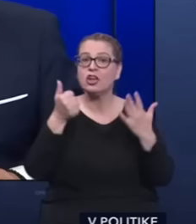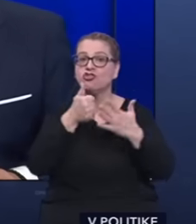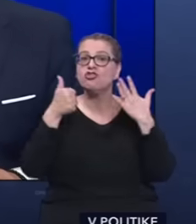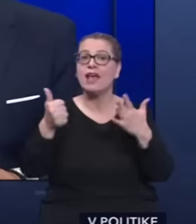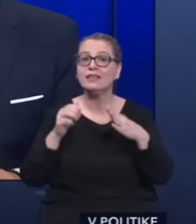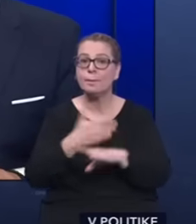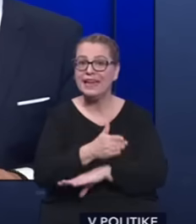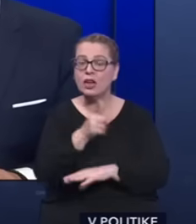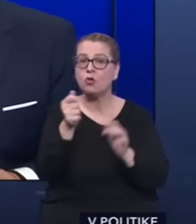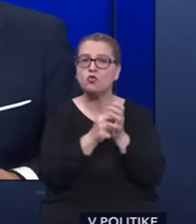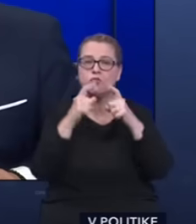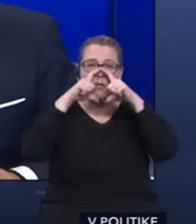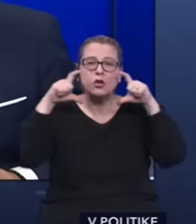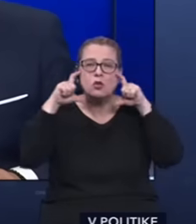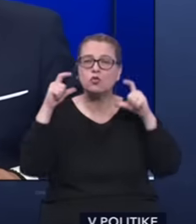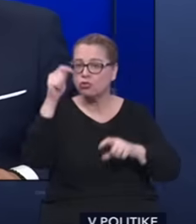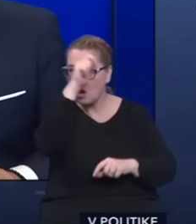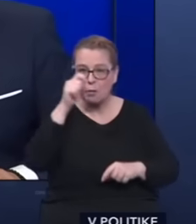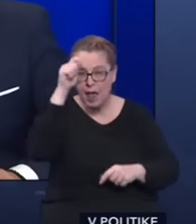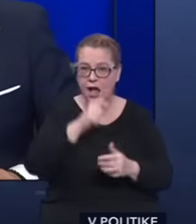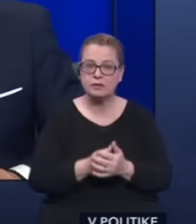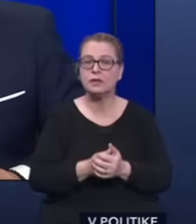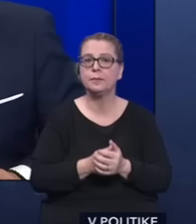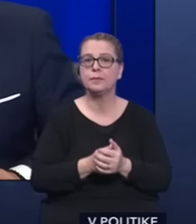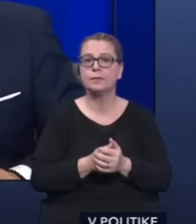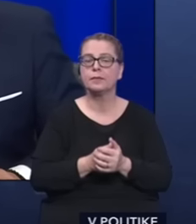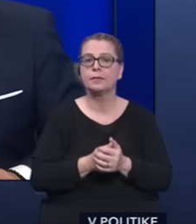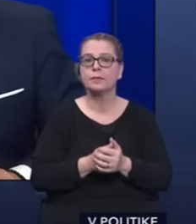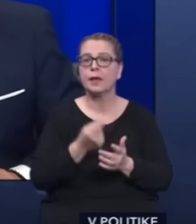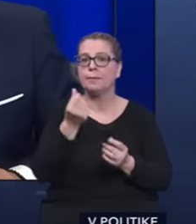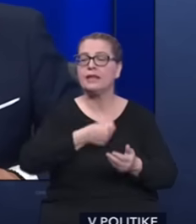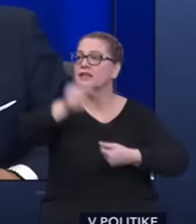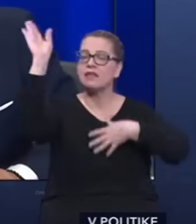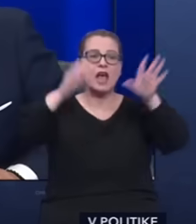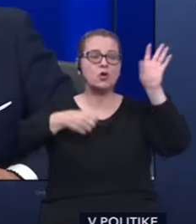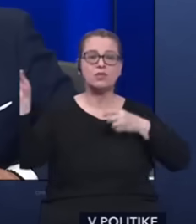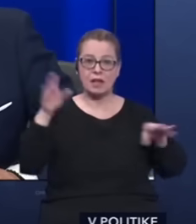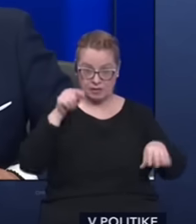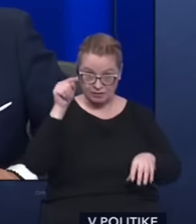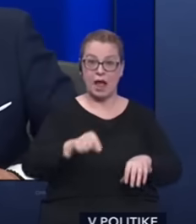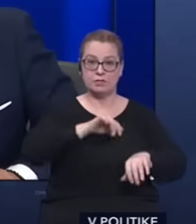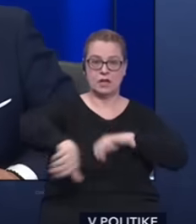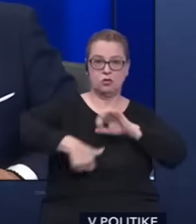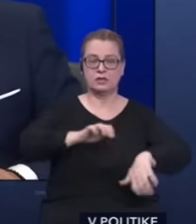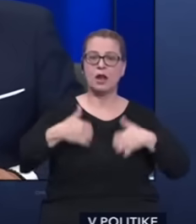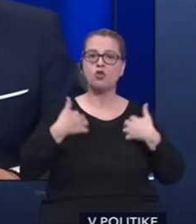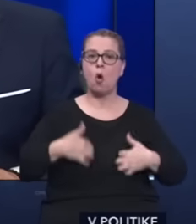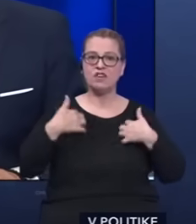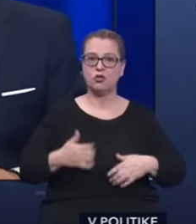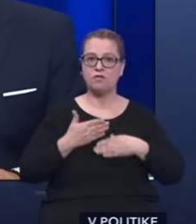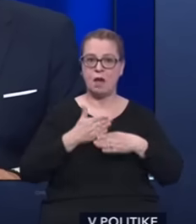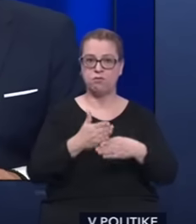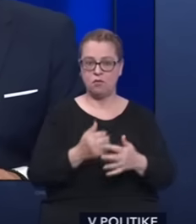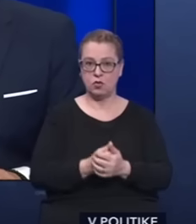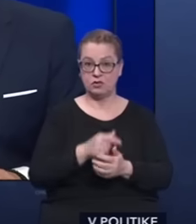miliónov. Nakupovali ste rúška ako šialenci. Rozhádzali sa peniaze. Tam sa rozkrádalo na covidovej pomoci. A ak chcete